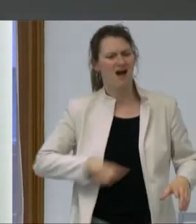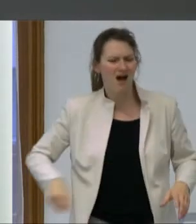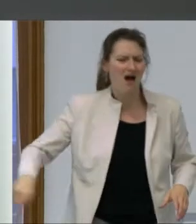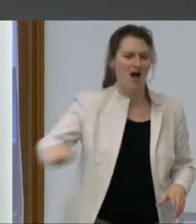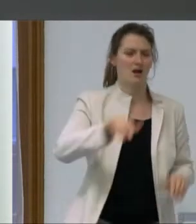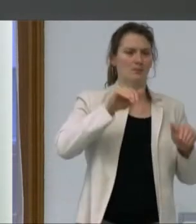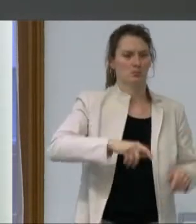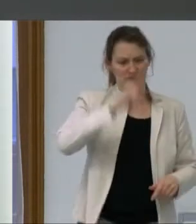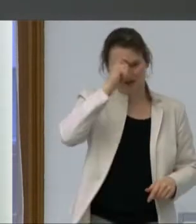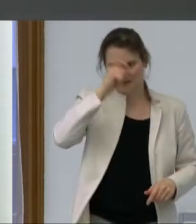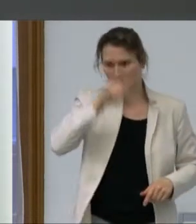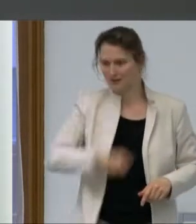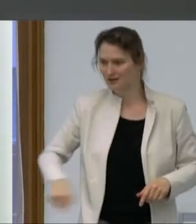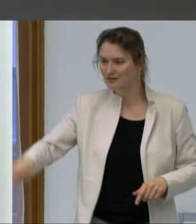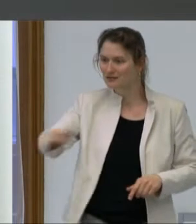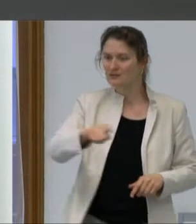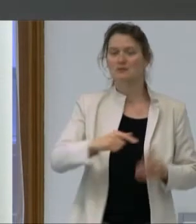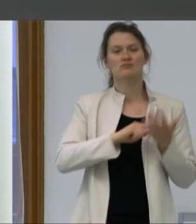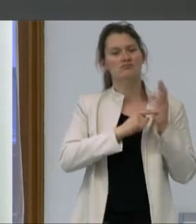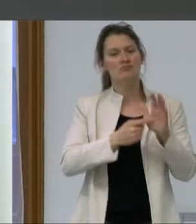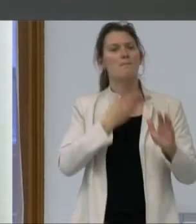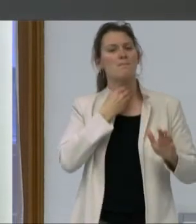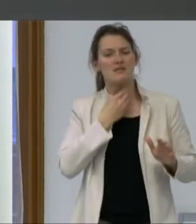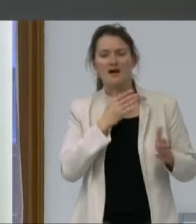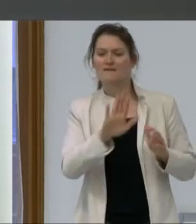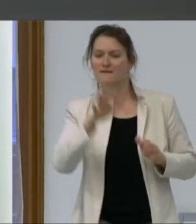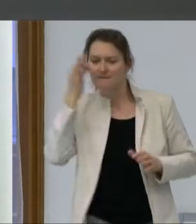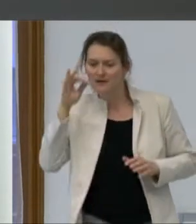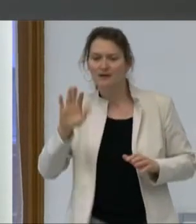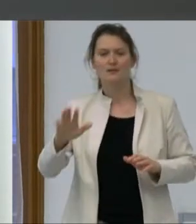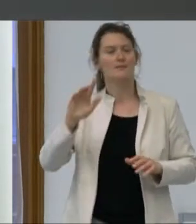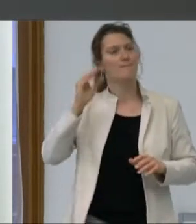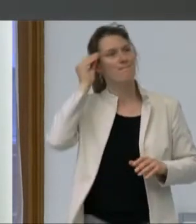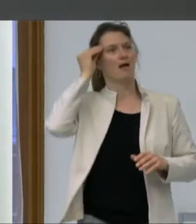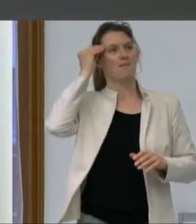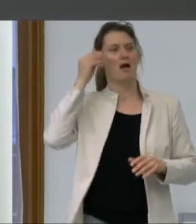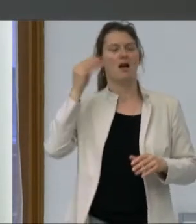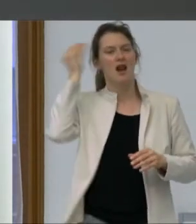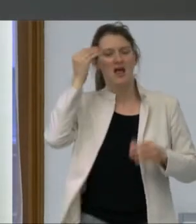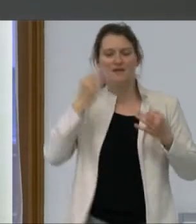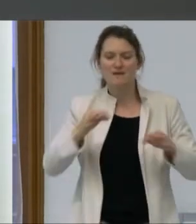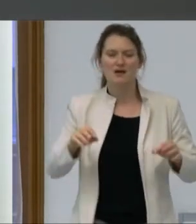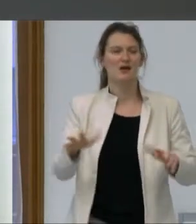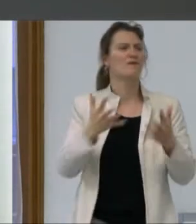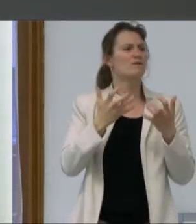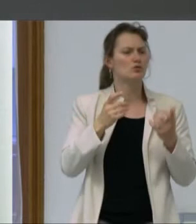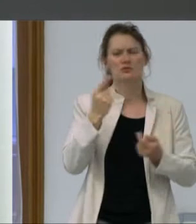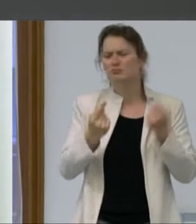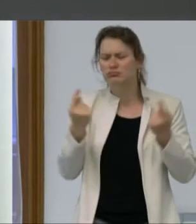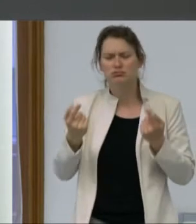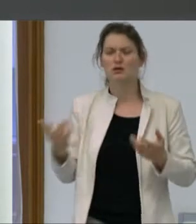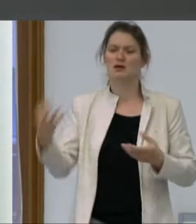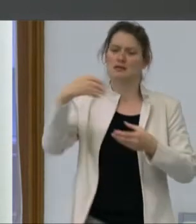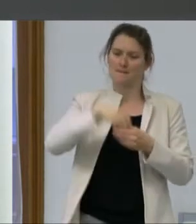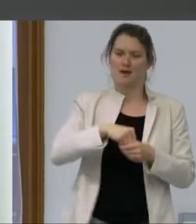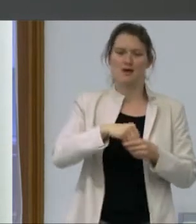wird und die unterschiedlichen Bedarfe und Fähigkeiten, Persönlichkeitsmerkmale, Lernmöglichkeiten, Lernwünsche der Studierenden,